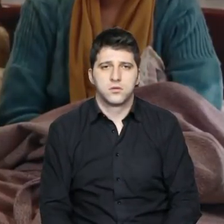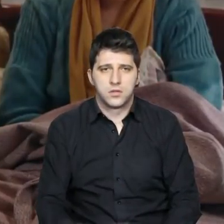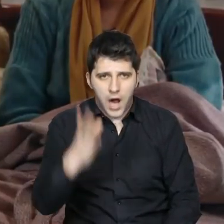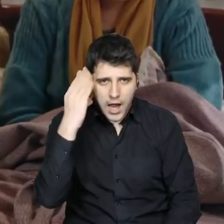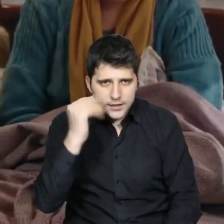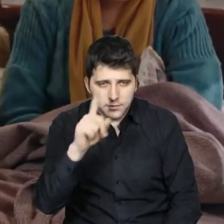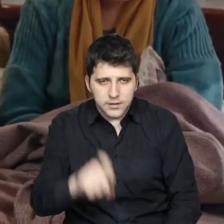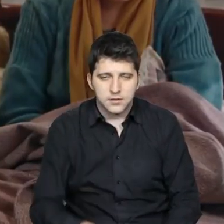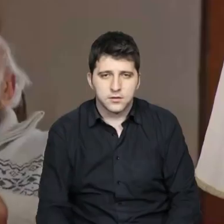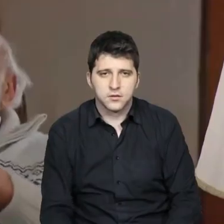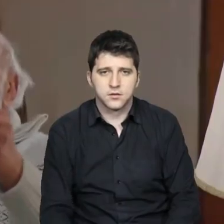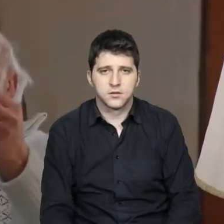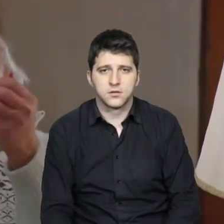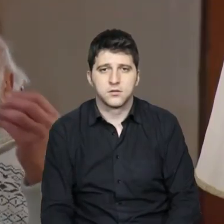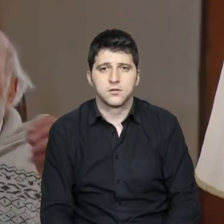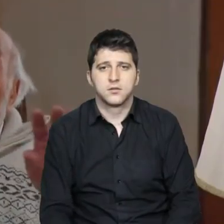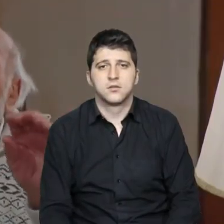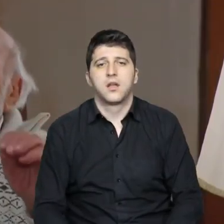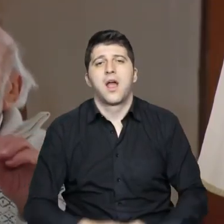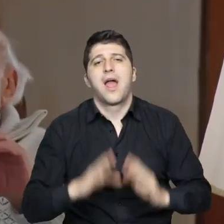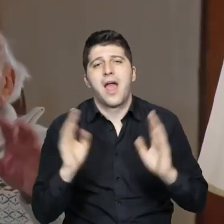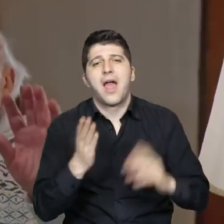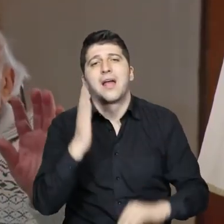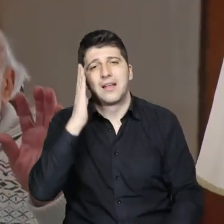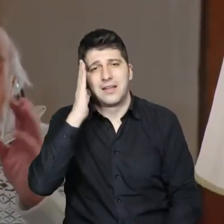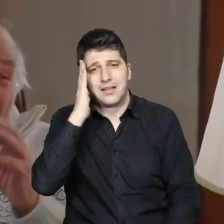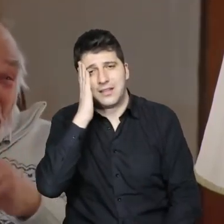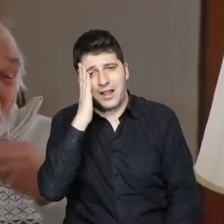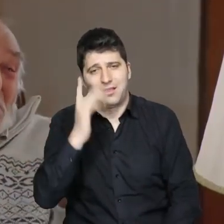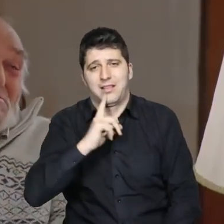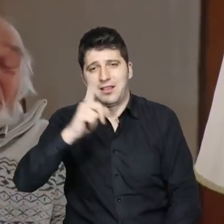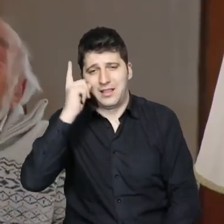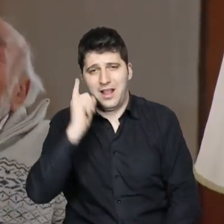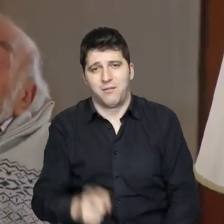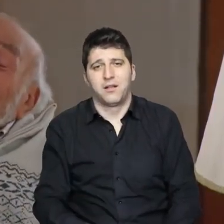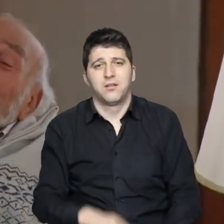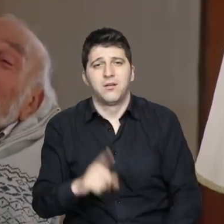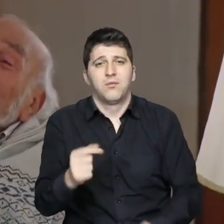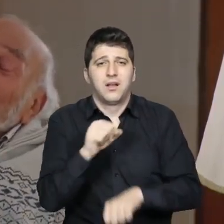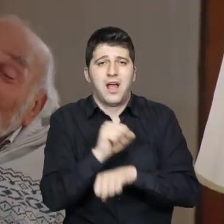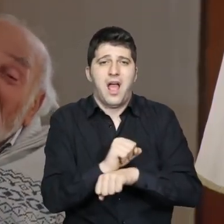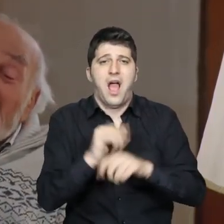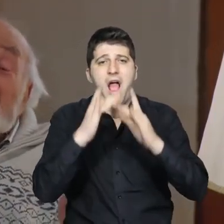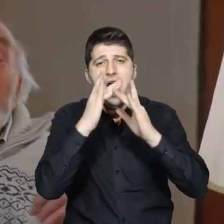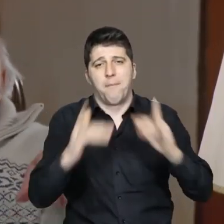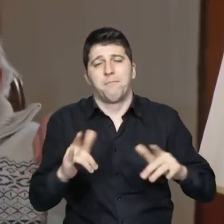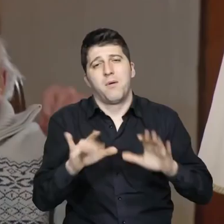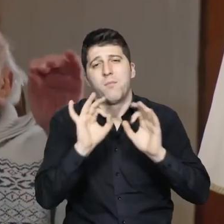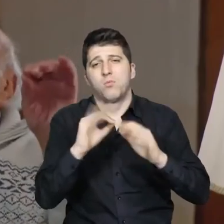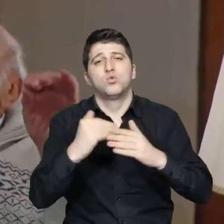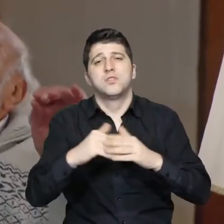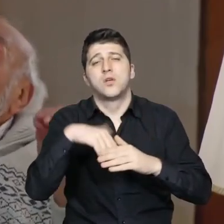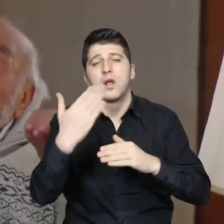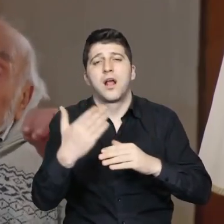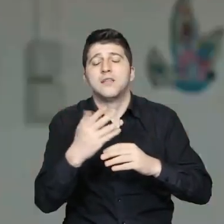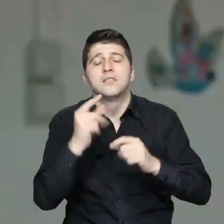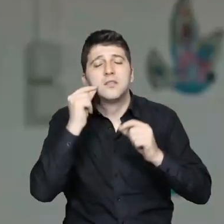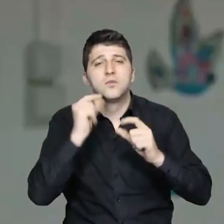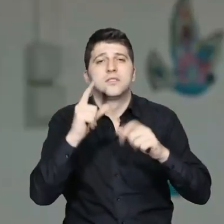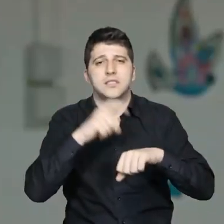Anlaşıldı mı? Hah, yat borusu akşam 8'de. Bu esir kampında bundan sonra kalk borusu